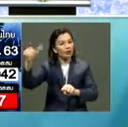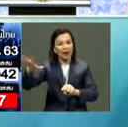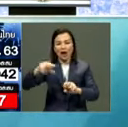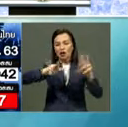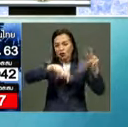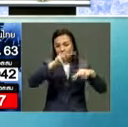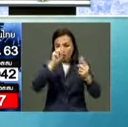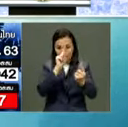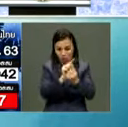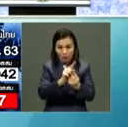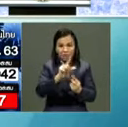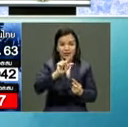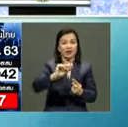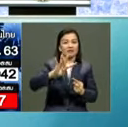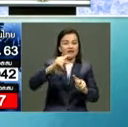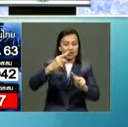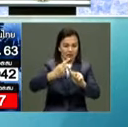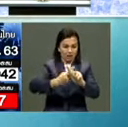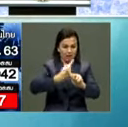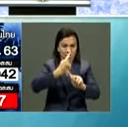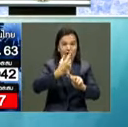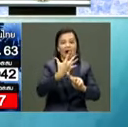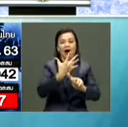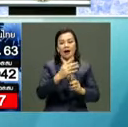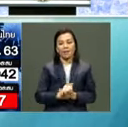มีนาคมก็ย้ายมาพักที่ตำบลเชิงทะเลนะครับเพราะว่าเราก็ประกาศในเรื่องของรอก่อนฉุกเฉินตัวเองและครอบครัวกับประเทศยังไม่ได้นะครับในตอนนี้แล้วมาตรวจพบเชื้อในวันที่24พฤษภาคมตอนนี้คือไม่มีอาการก็เพราะว่าอยู่กับสามีสามีติดก็เลยเอาเธอมาตรวจด้วยนะครับนี่คือระบบของการดูแลเรื่อง